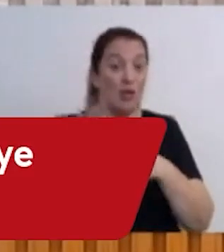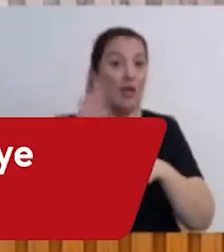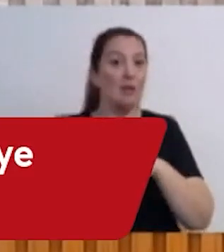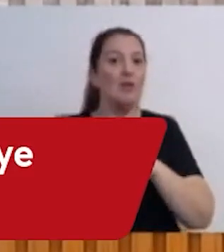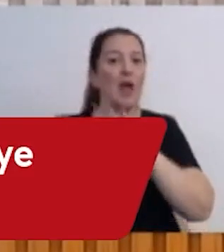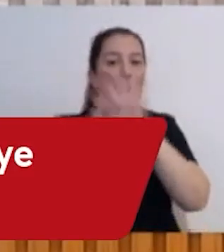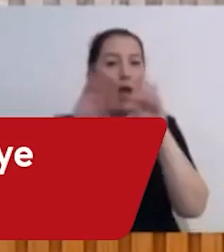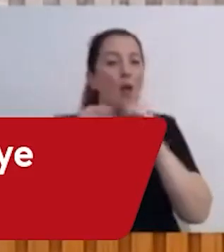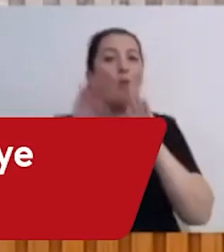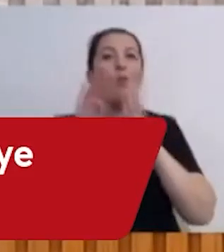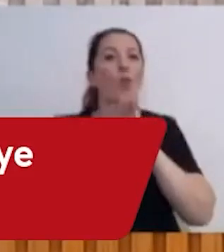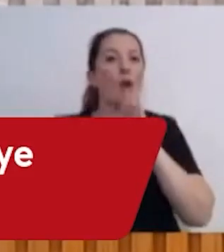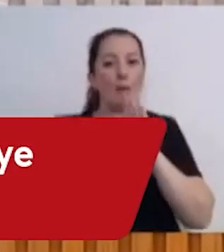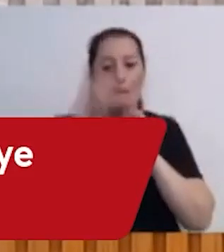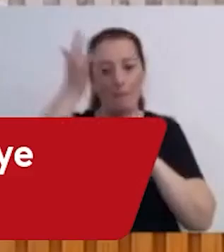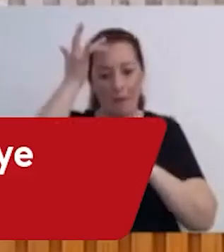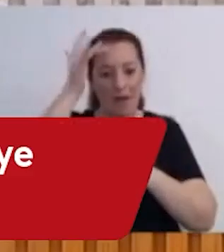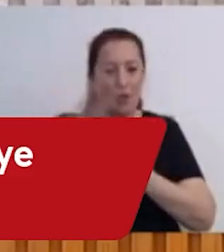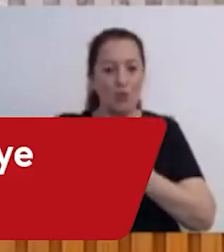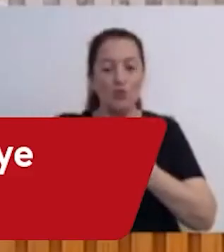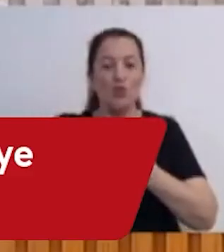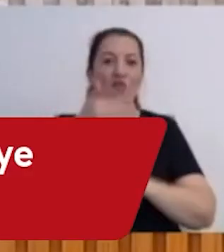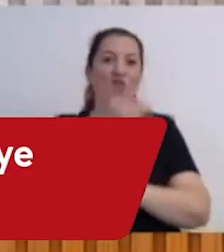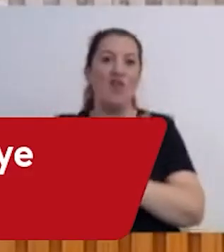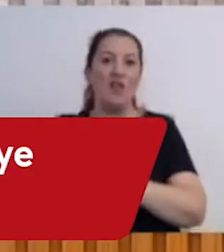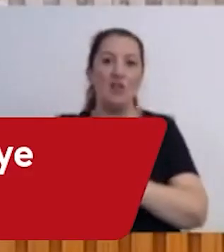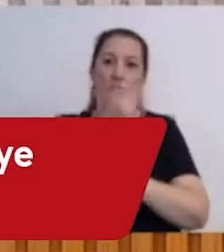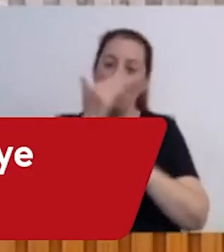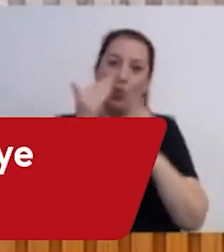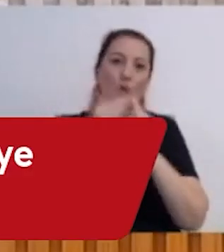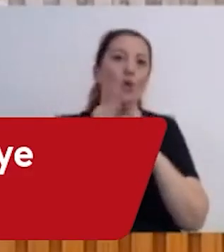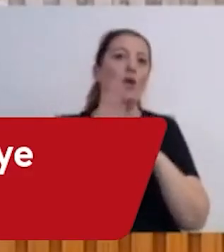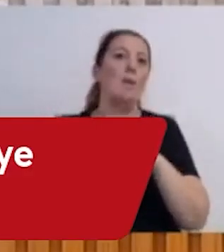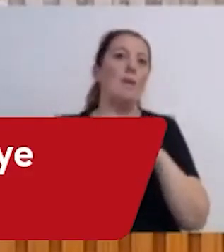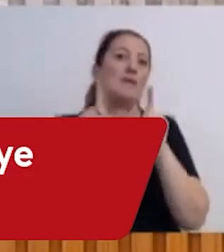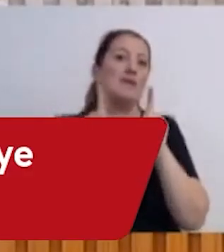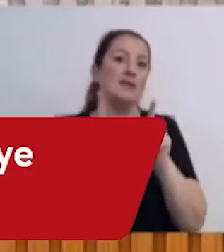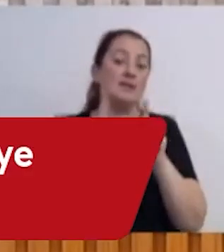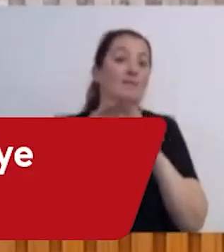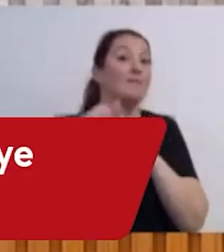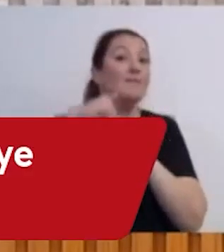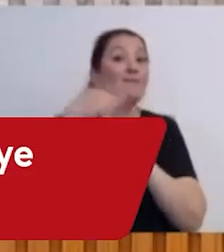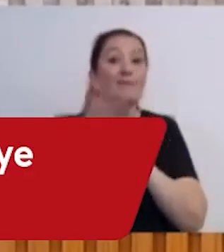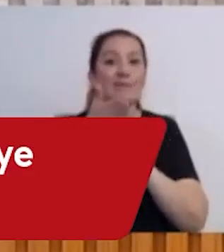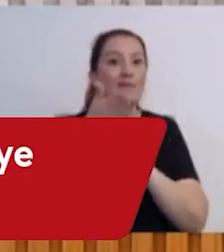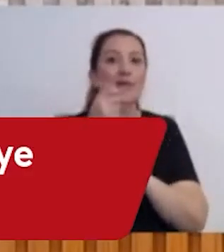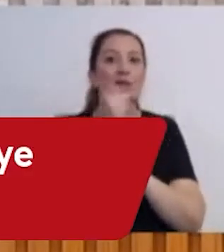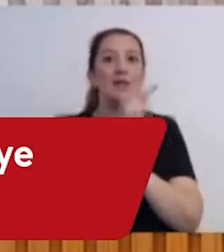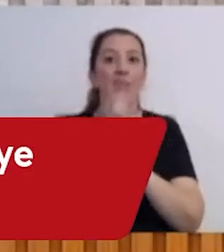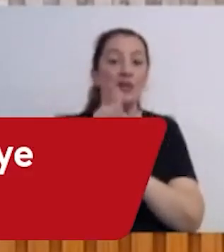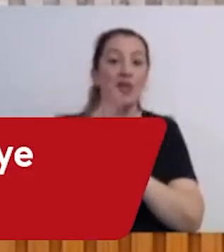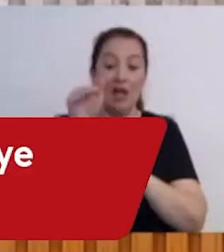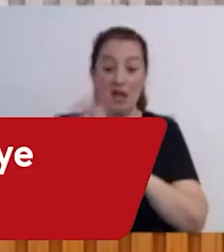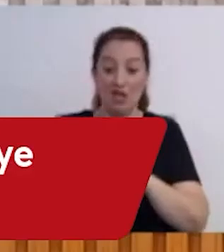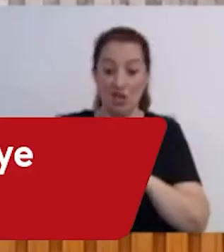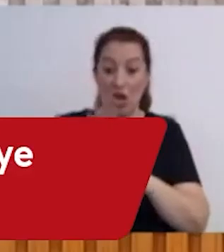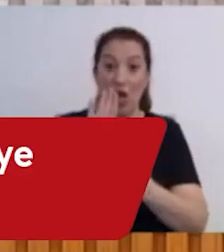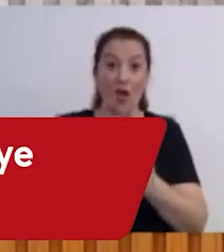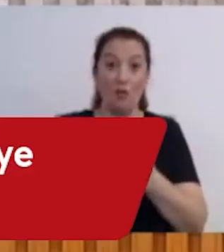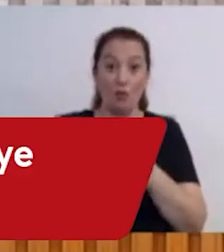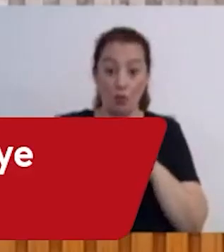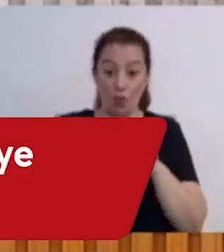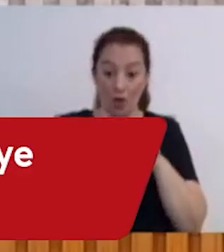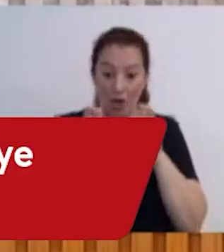her programı Beylikdüzü'nün vatandaşlarına uygun yapmalıyız. Diğer ilçelerden gelecek arkadaşlarımızın